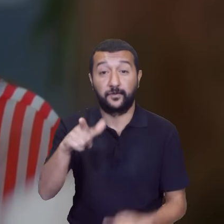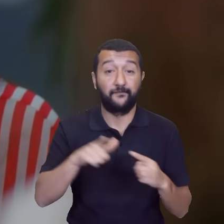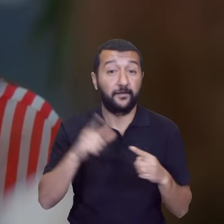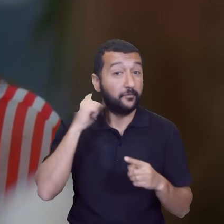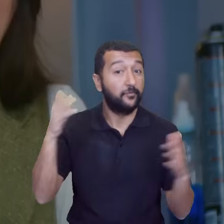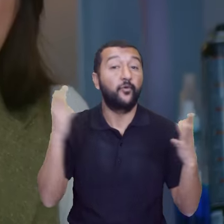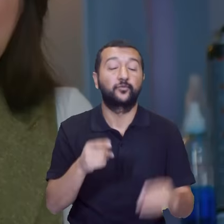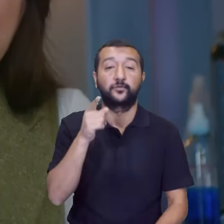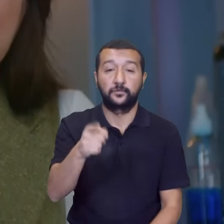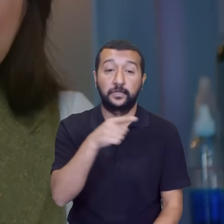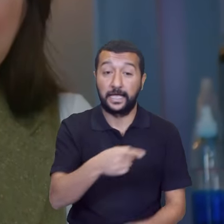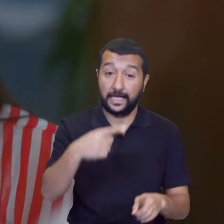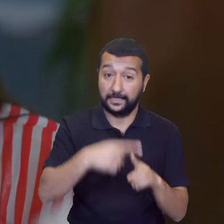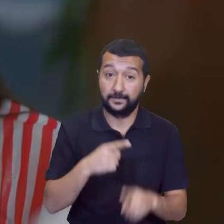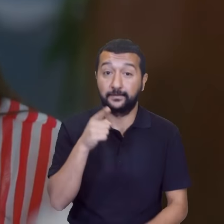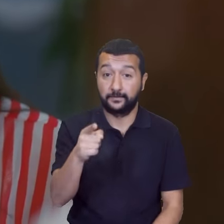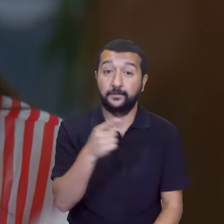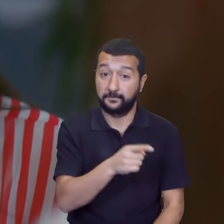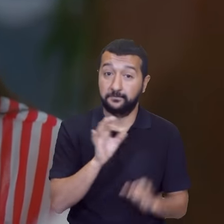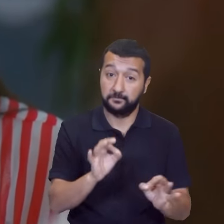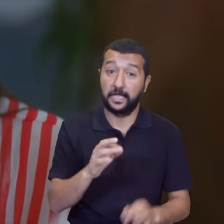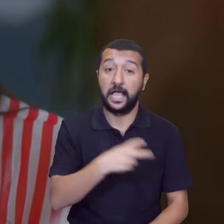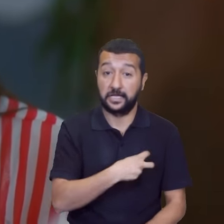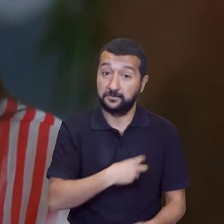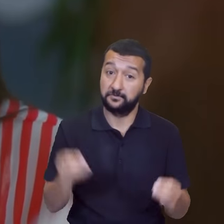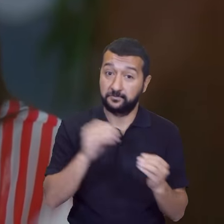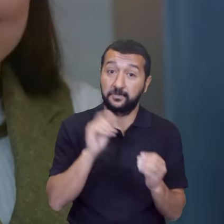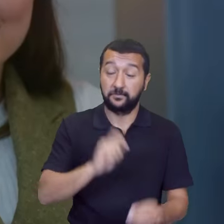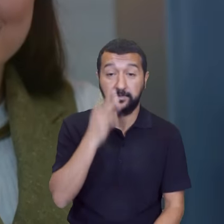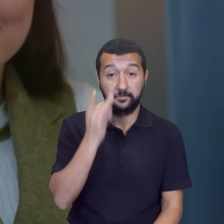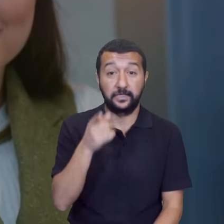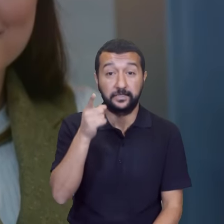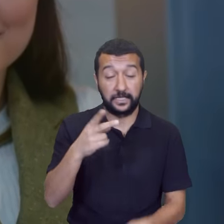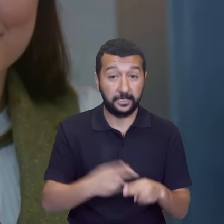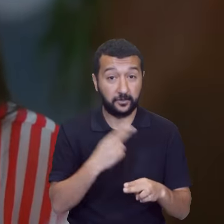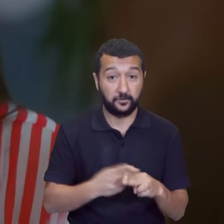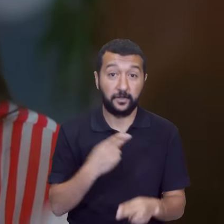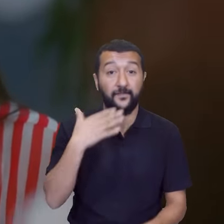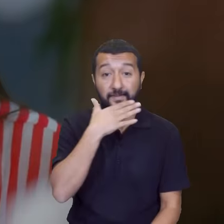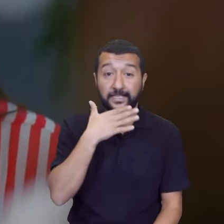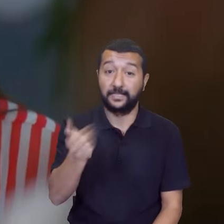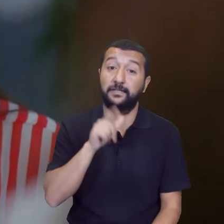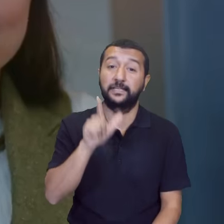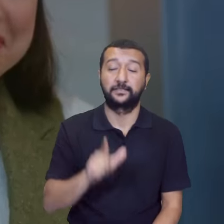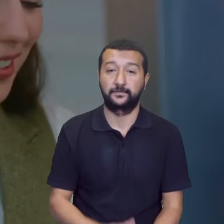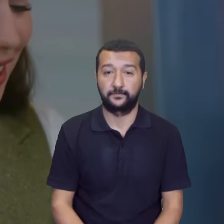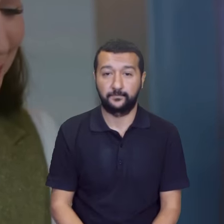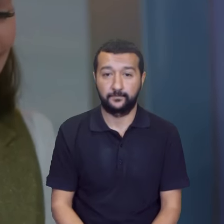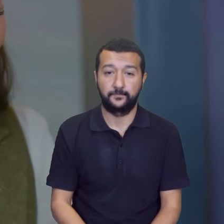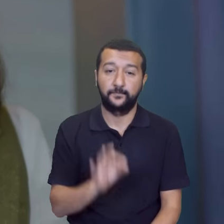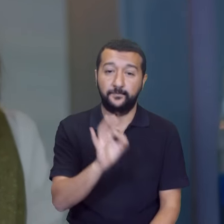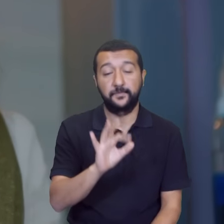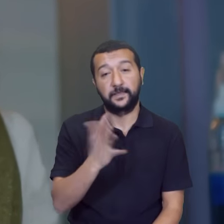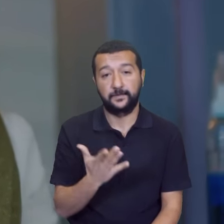Fenomen olursun ya. Ayrıca bayağı aşka dip yapmışsın belli ki. Senin tecrübelerinden faydalanmak lazım.